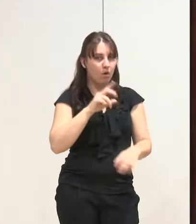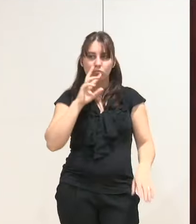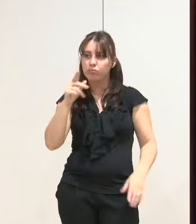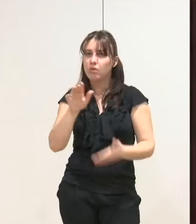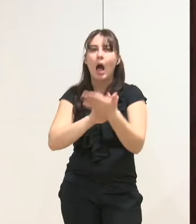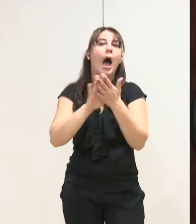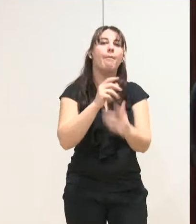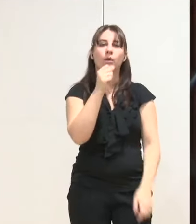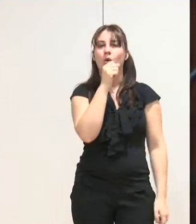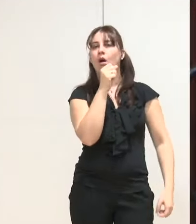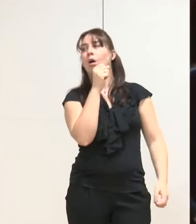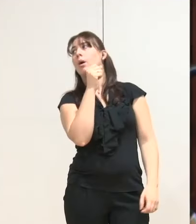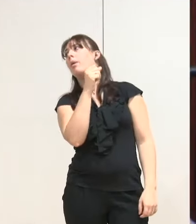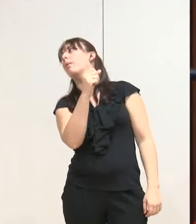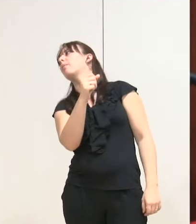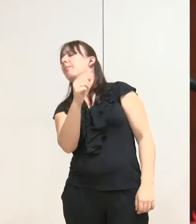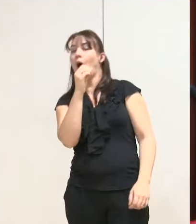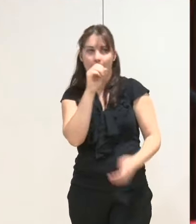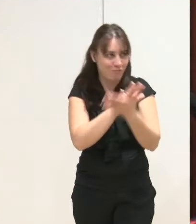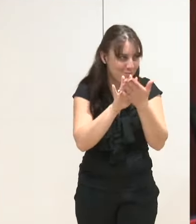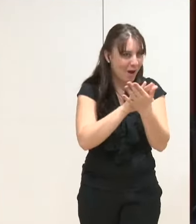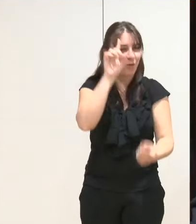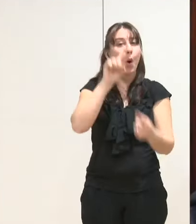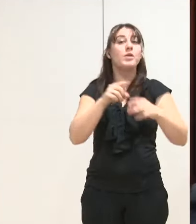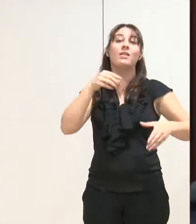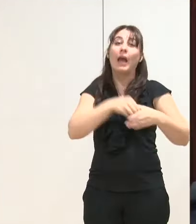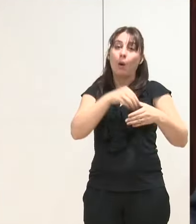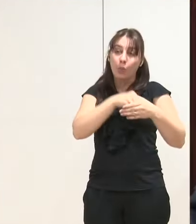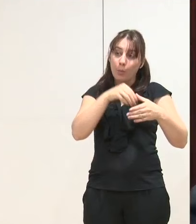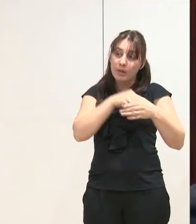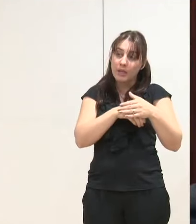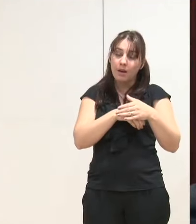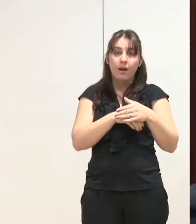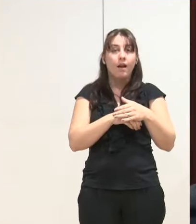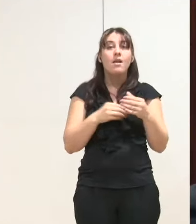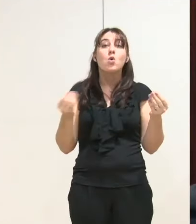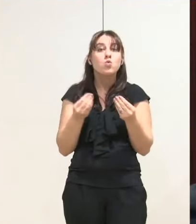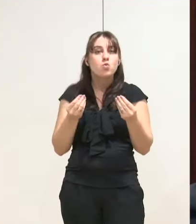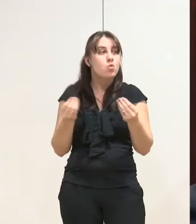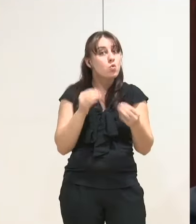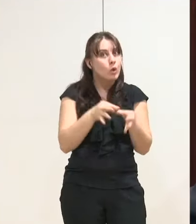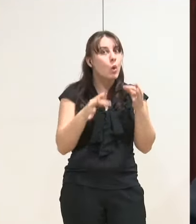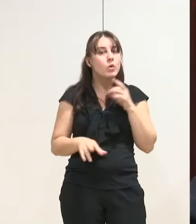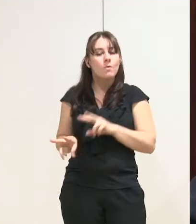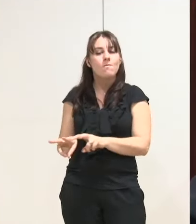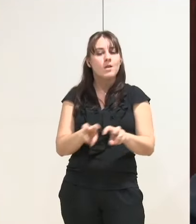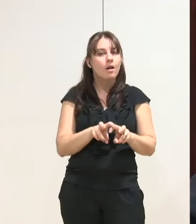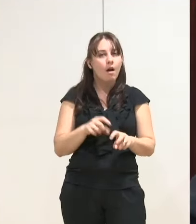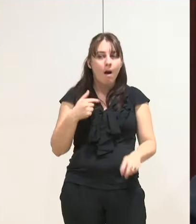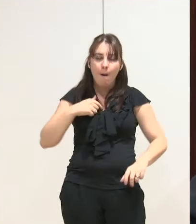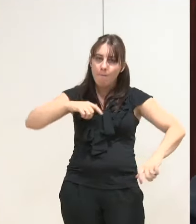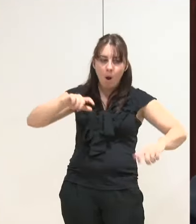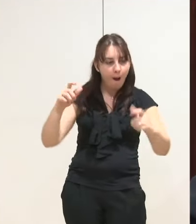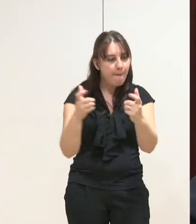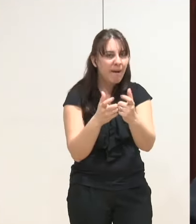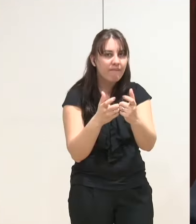entendez pas que je mettais là que pour faire des économies vous les avez cherché quelque part mais ce que j'ai découvert c'est que vous